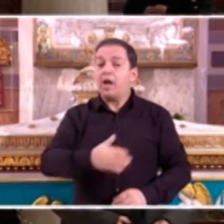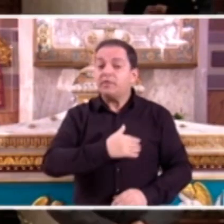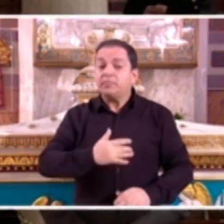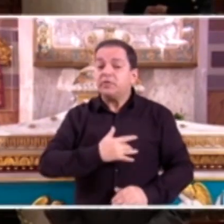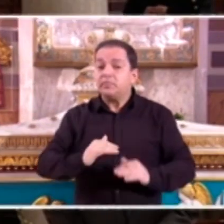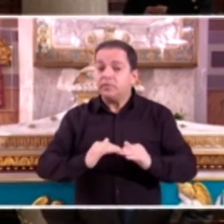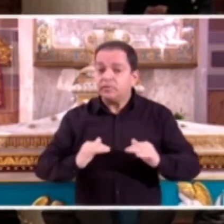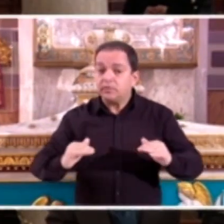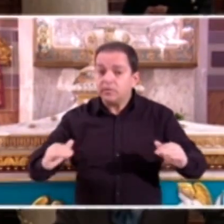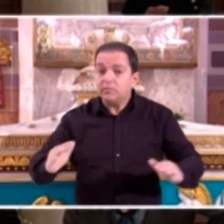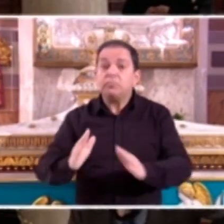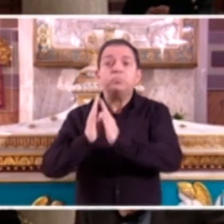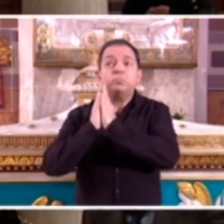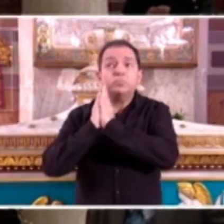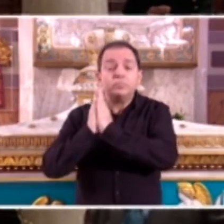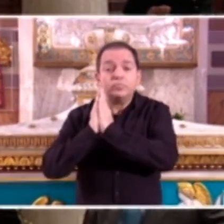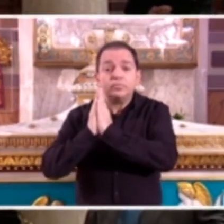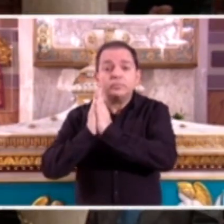ειρήνη Κυρίου